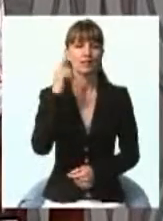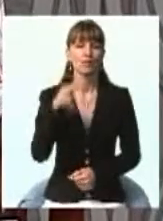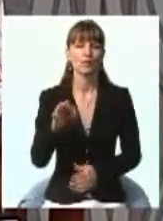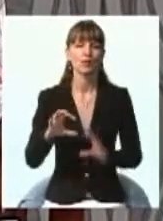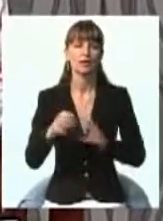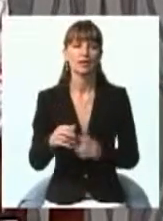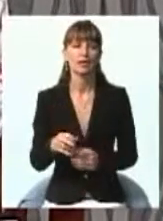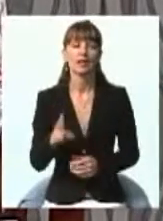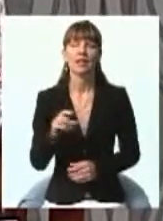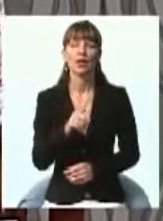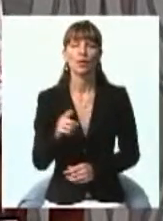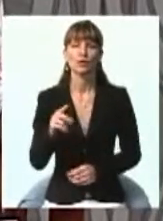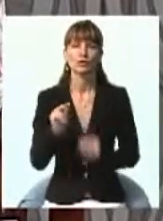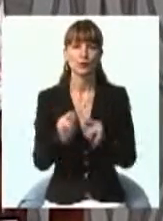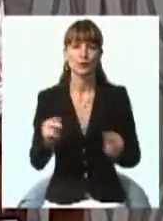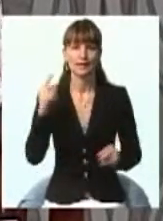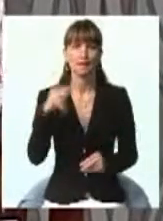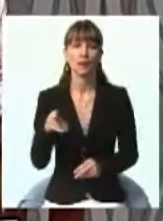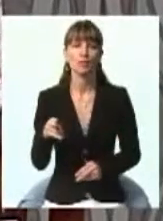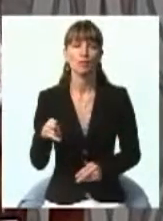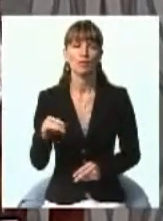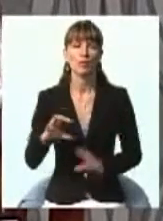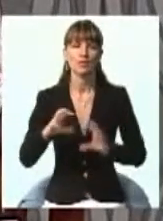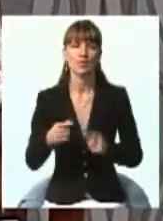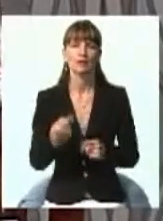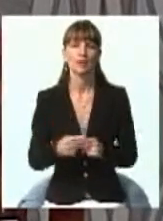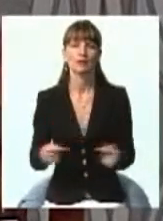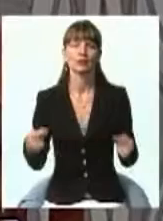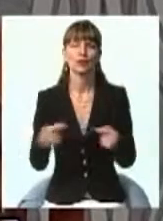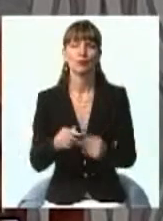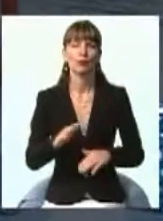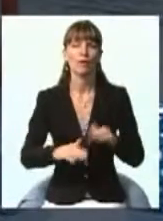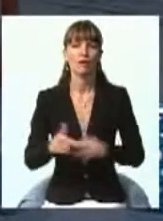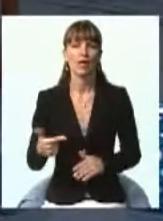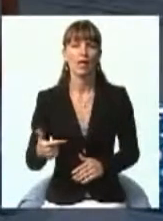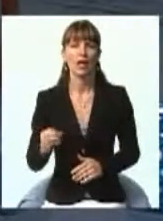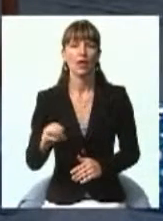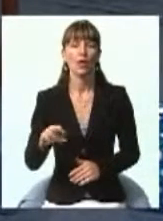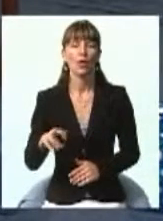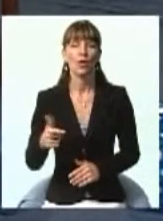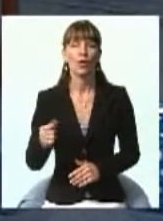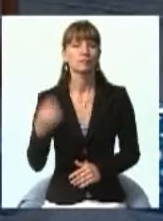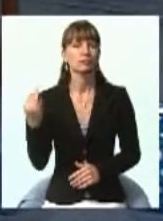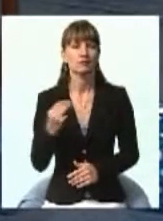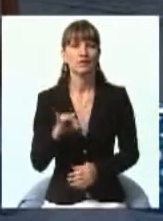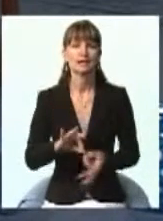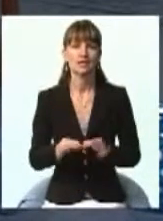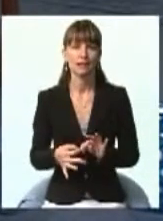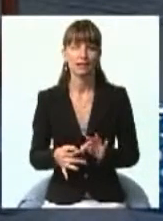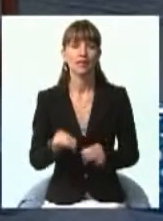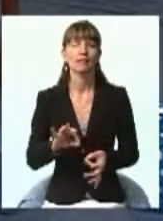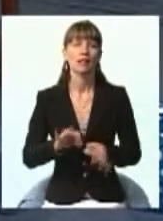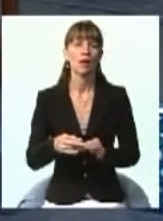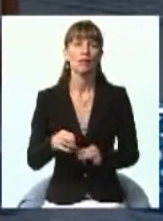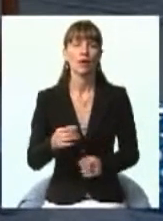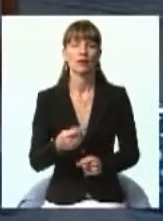абсолютно, навіть не кожен вчитель знає все про землю. Тож, цілком вірно, професія геолога дуже таки і цікава, і водночас складна. І